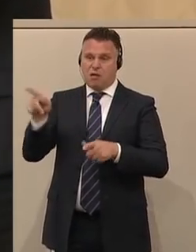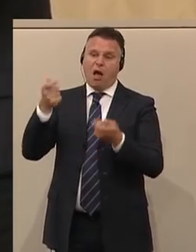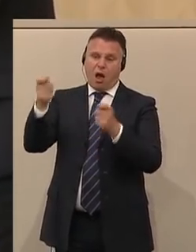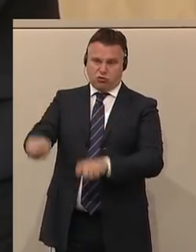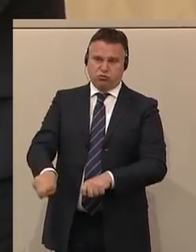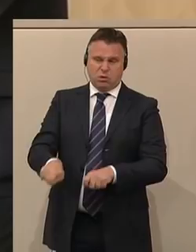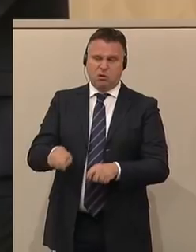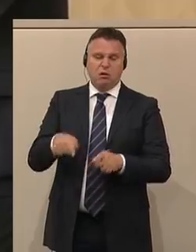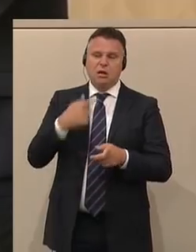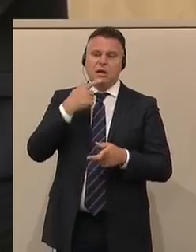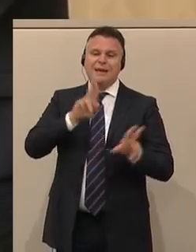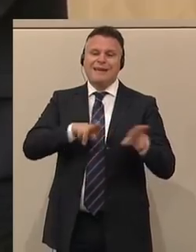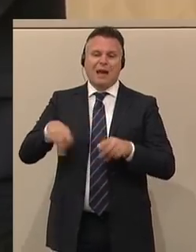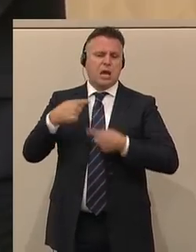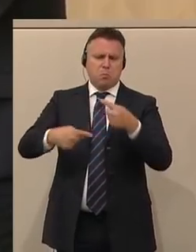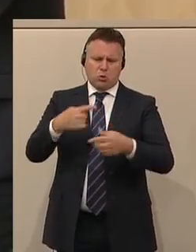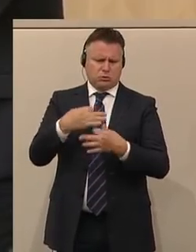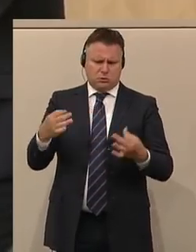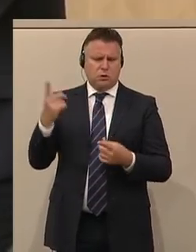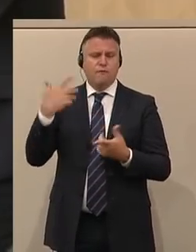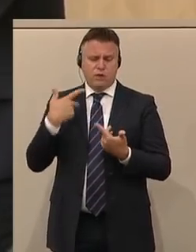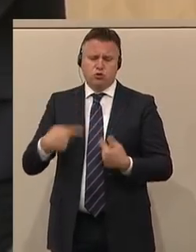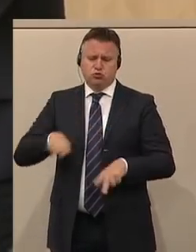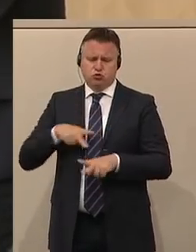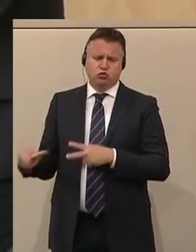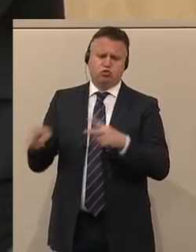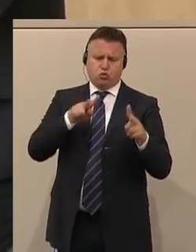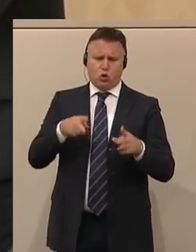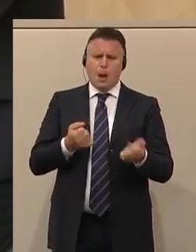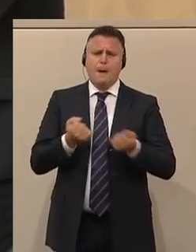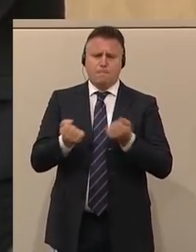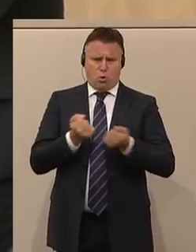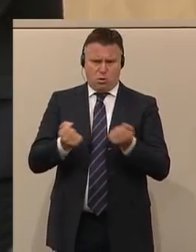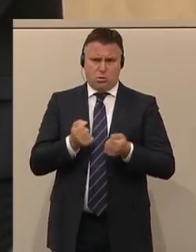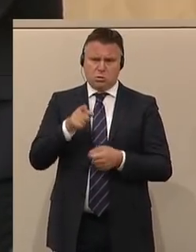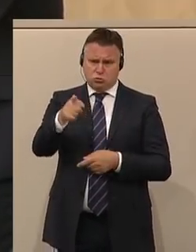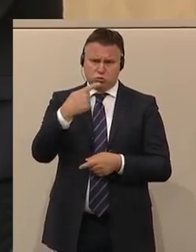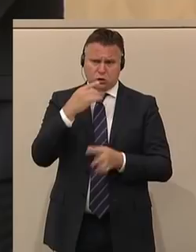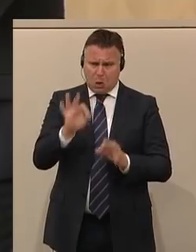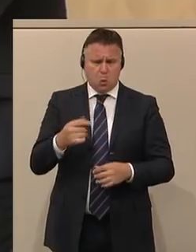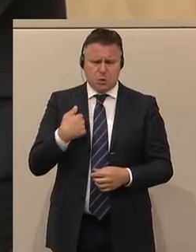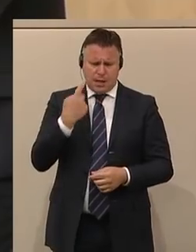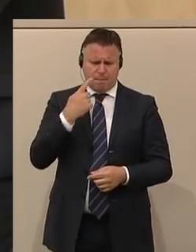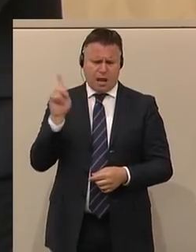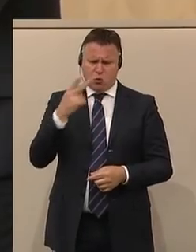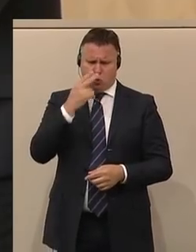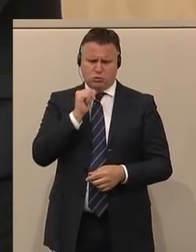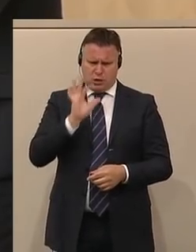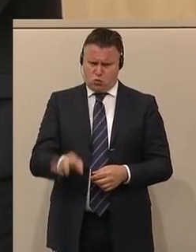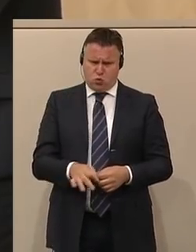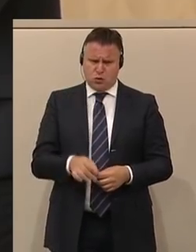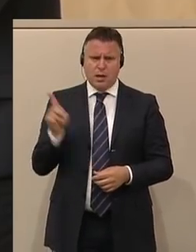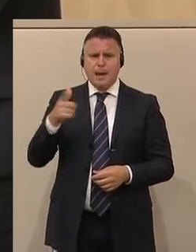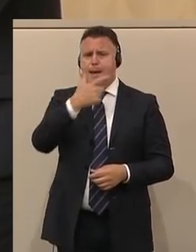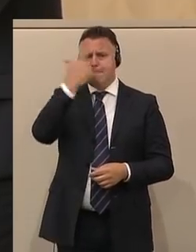rechtsstaatliche Prozesse, das noch einmal sich zurückgebombt hat auf die weltpolitische Bühne. Kann man gut finden, ich finde es nicht gut. Es handelt sich um Menschen,